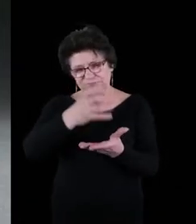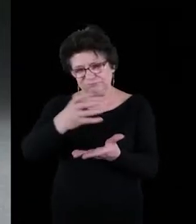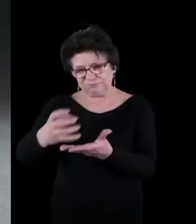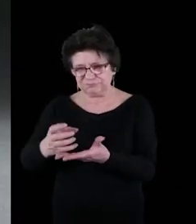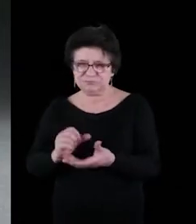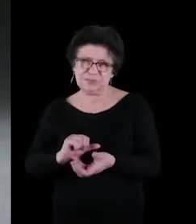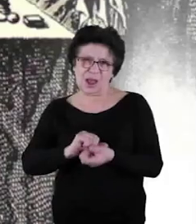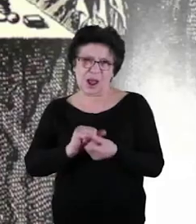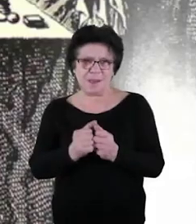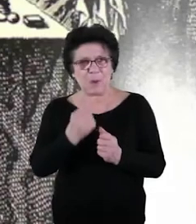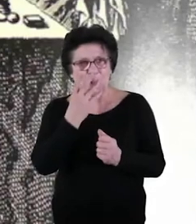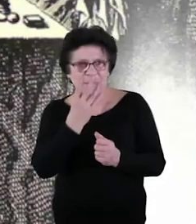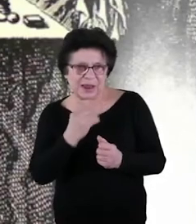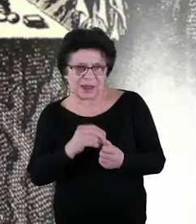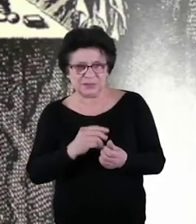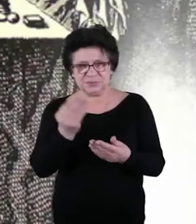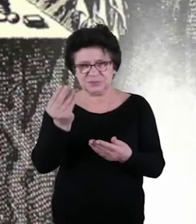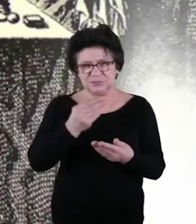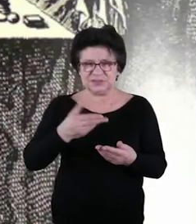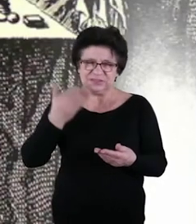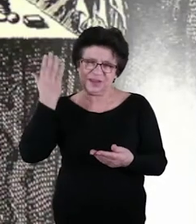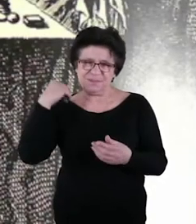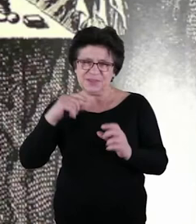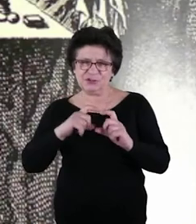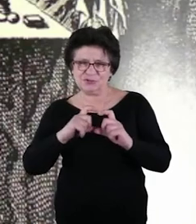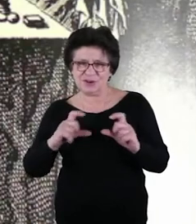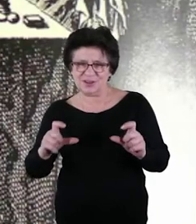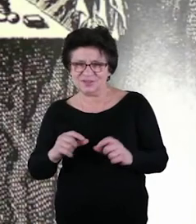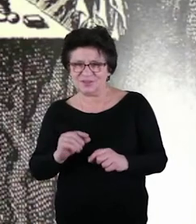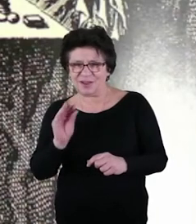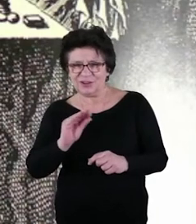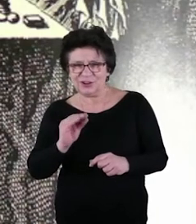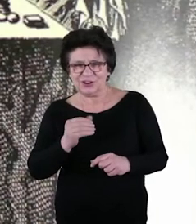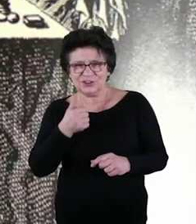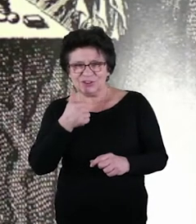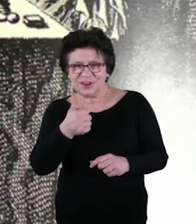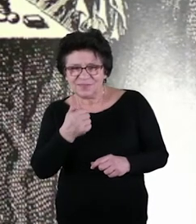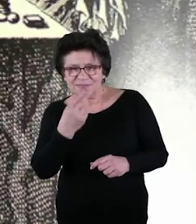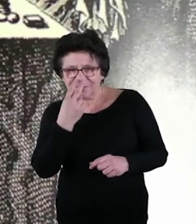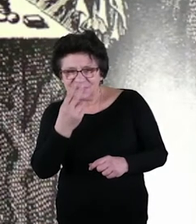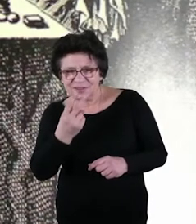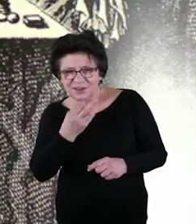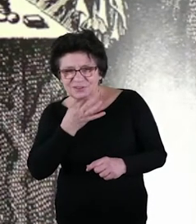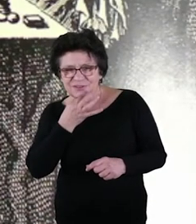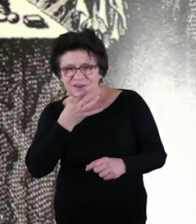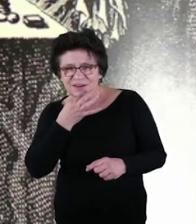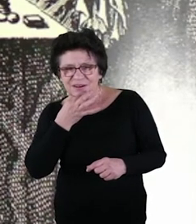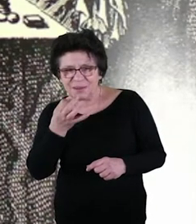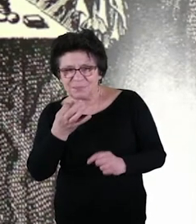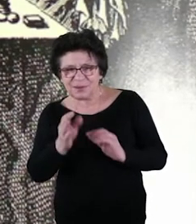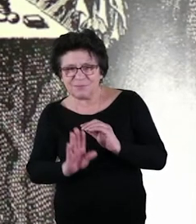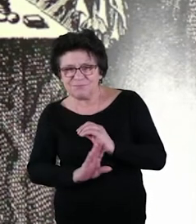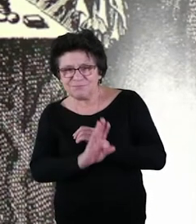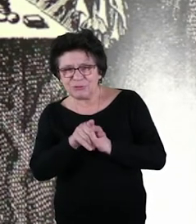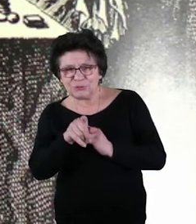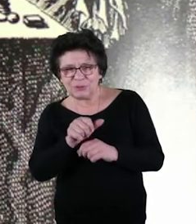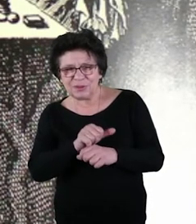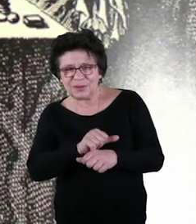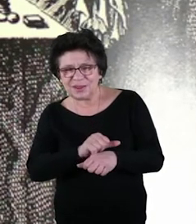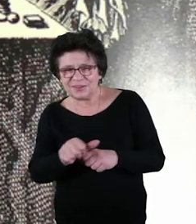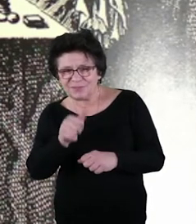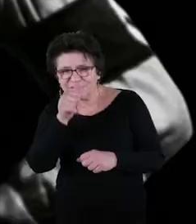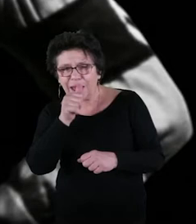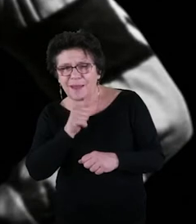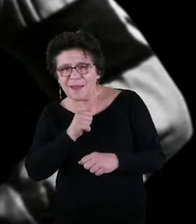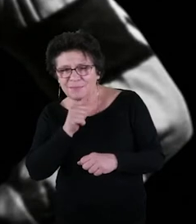obrazkach z tamtego z tamtego czasu a to jeszcze jedna rodzina trochę lepiej widać przedstawiająca to wtajemniczenie